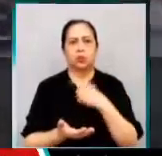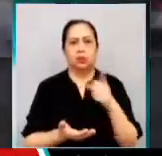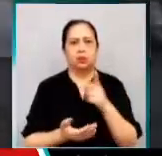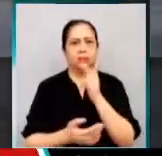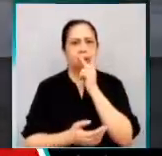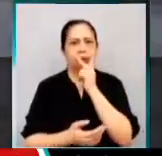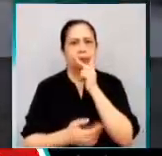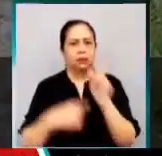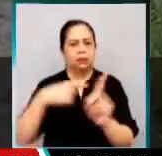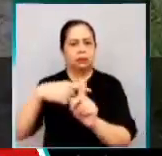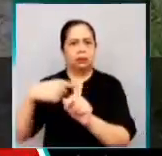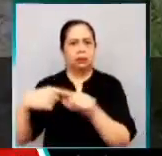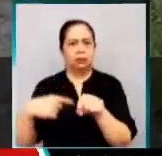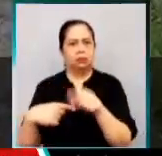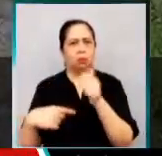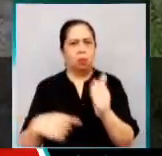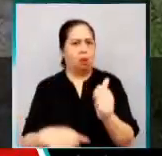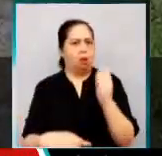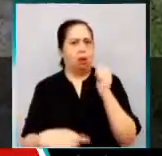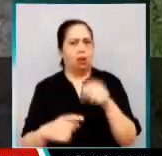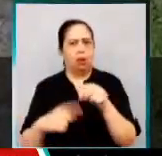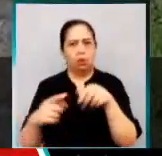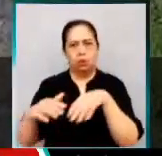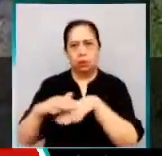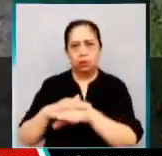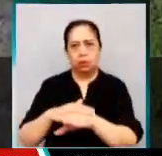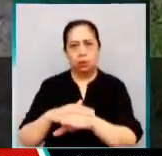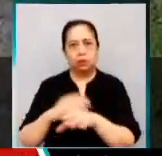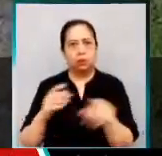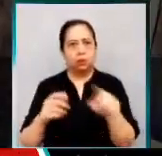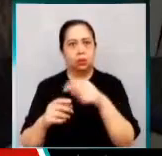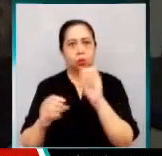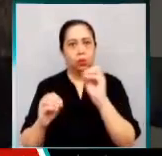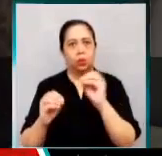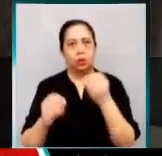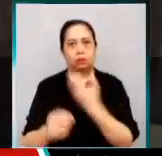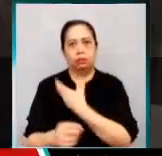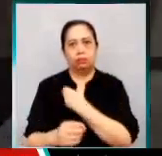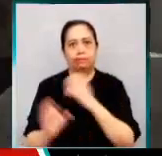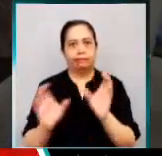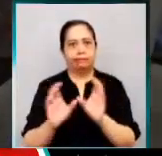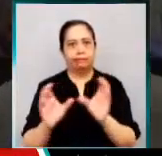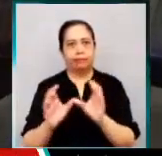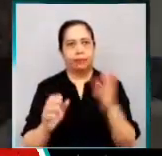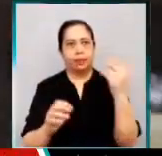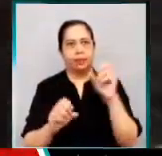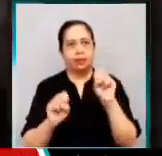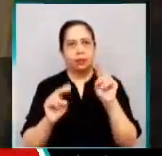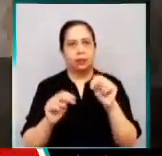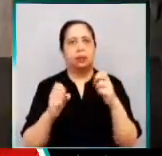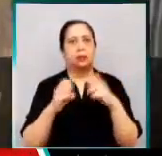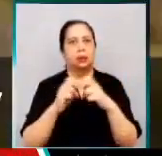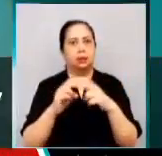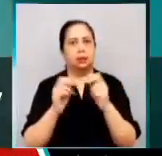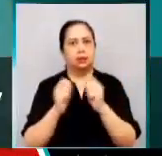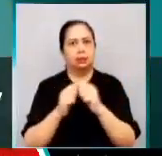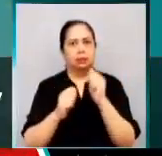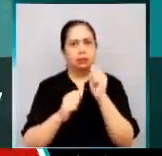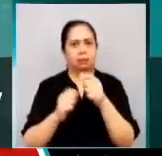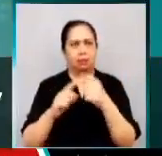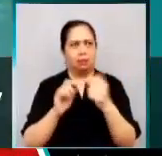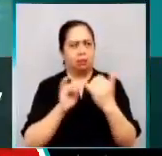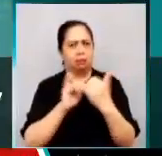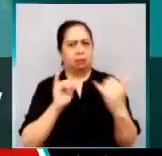roon na ayaw umanong magpapasok ng mga walang vaccination card noong Linggo kahit malayo pa ito sa itinakdang petsa